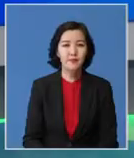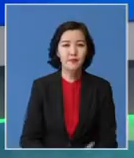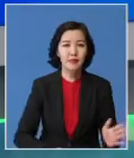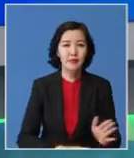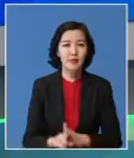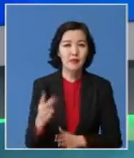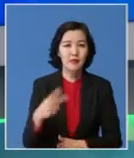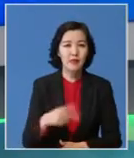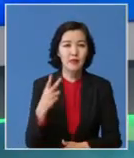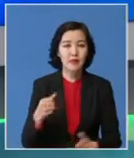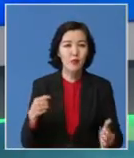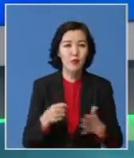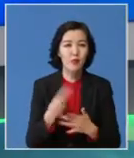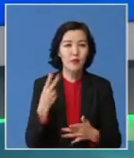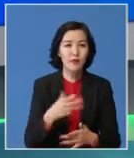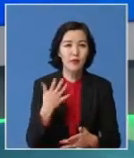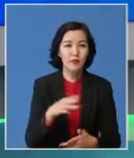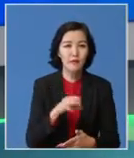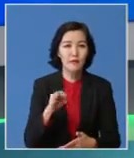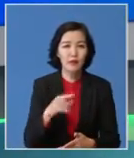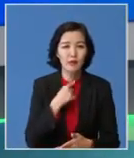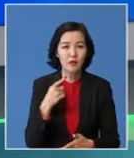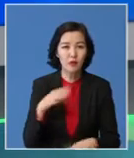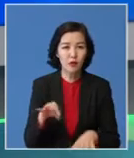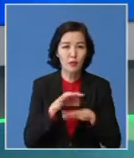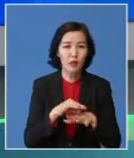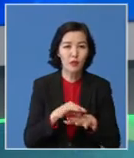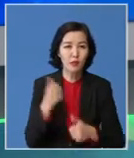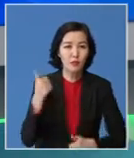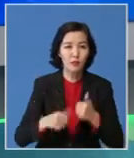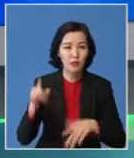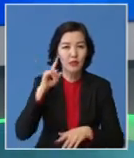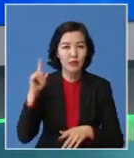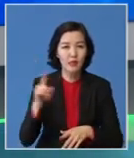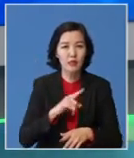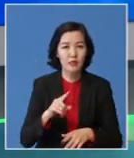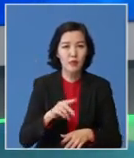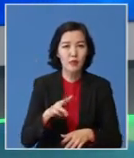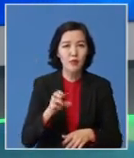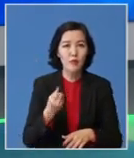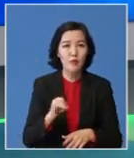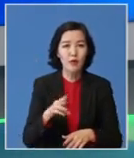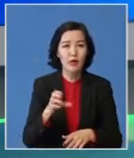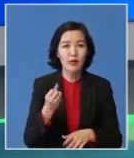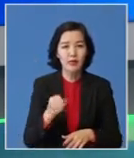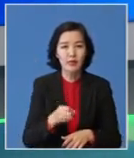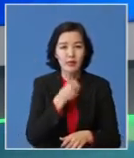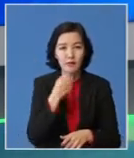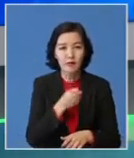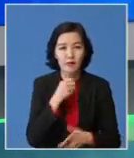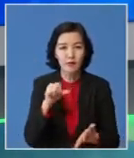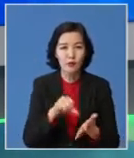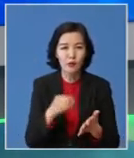С 22 по 25 марта в Талдыкургане прошел чемпионат Казахстана по муай-тай среди взрослых. В нем приняли